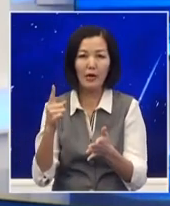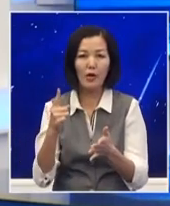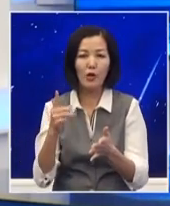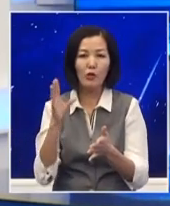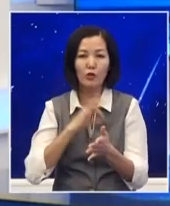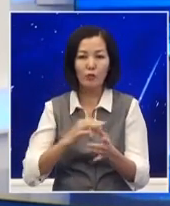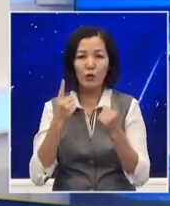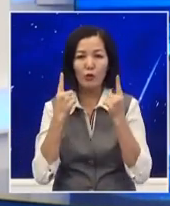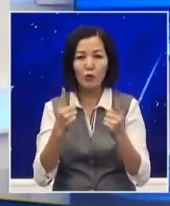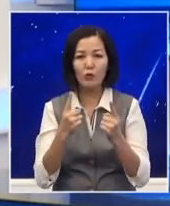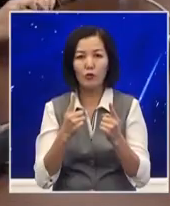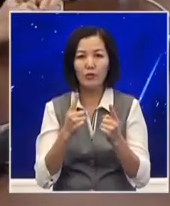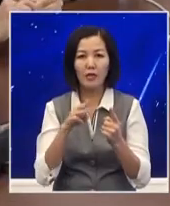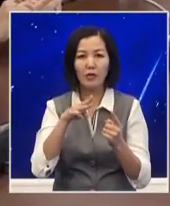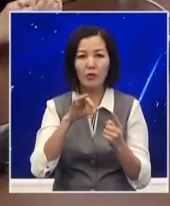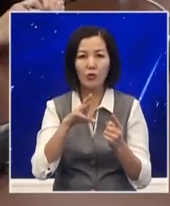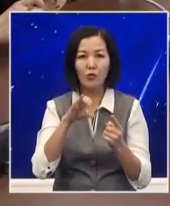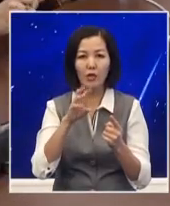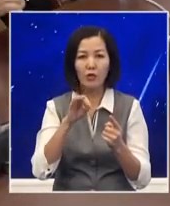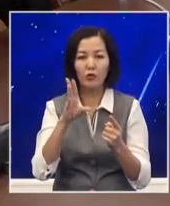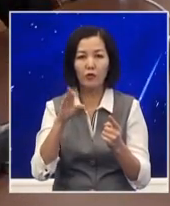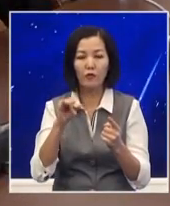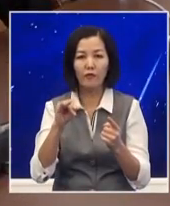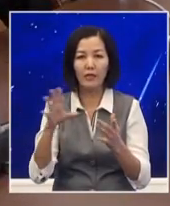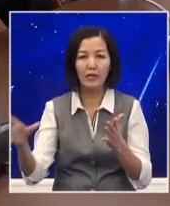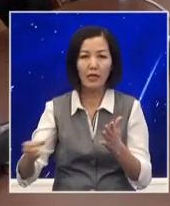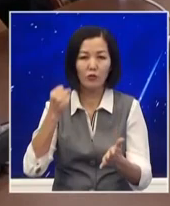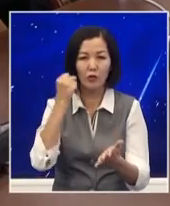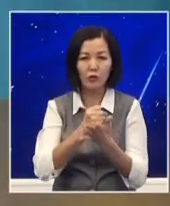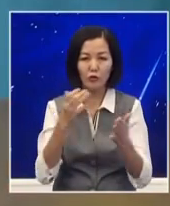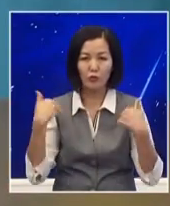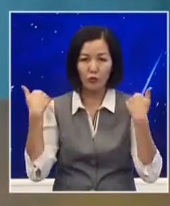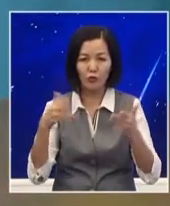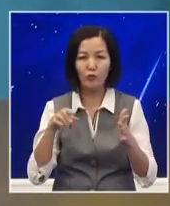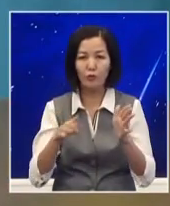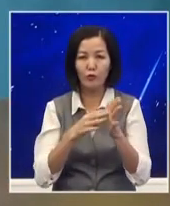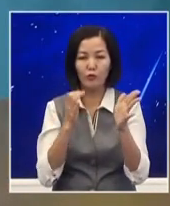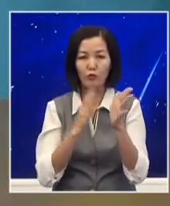дамуына сүбелі үлес қосқан Владимир Тоқтасыновтың кандидатурасын ұсынды. Ол